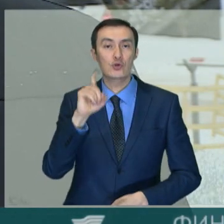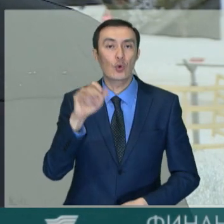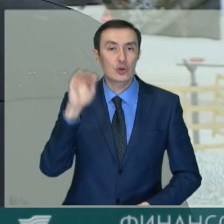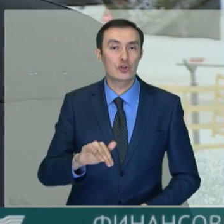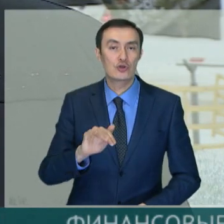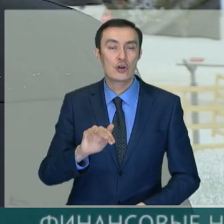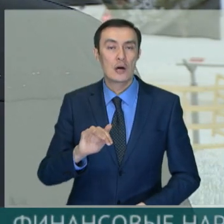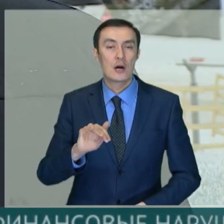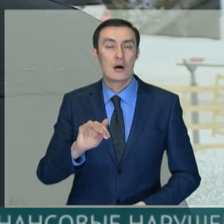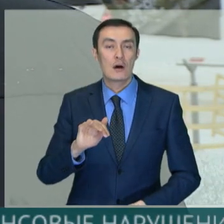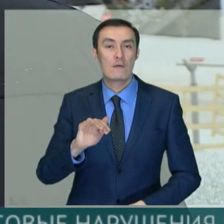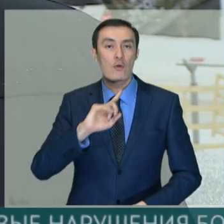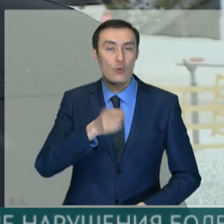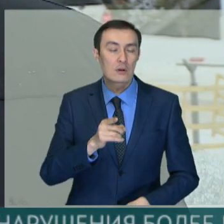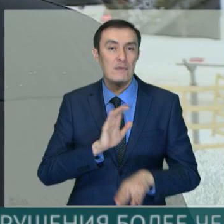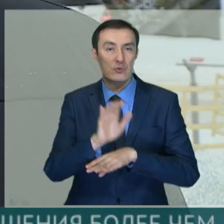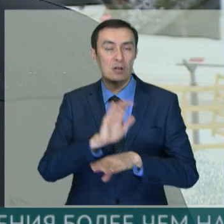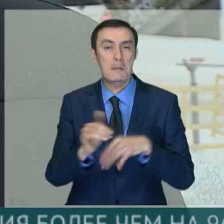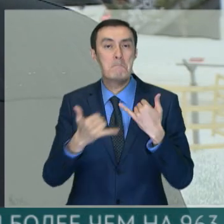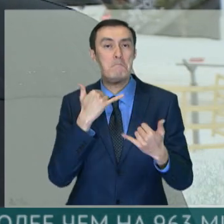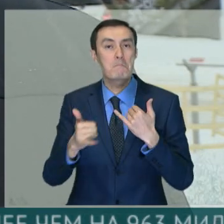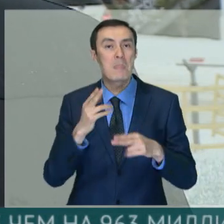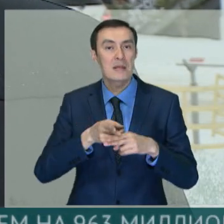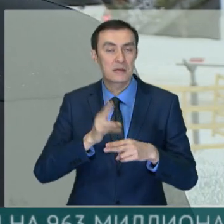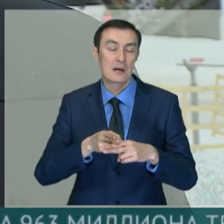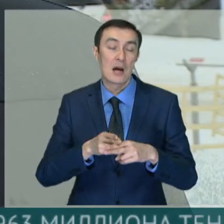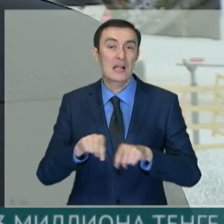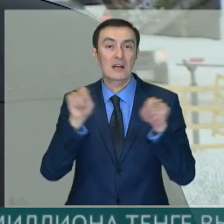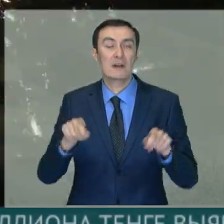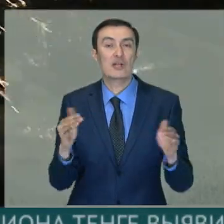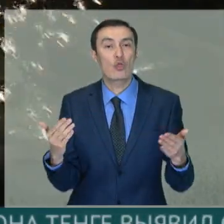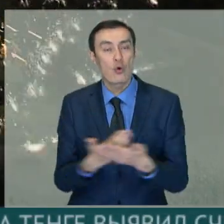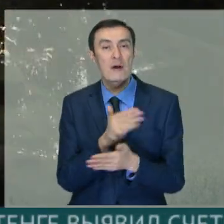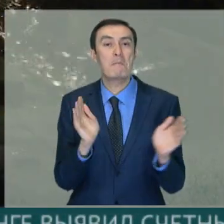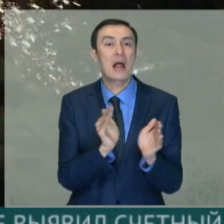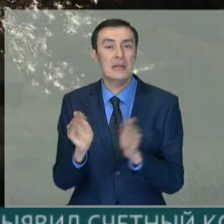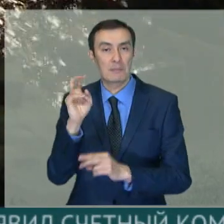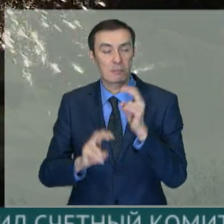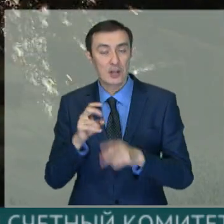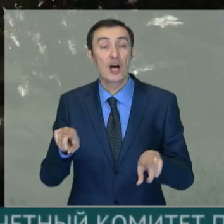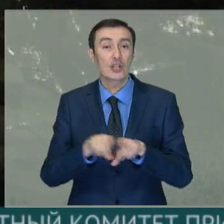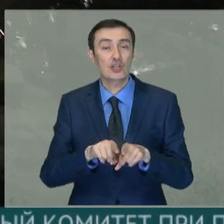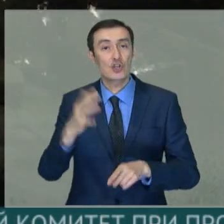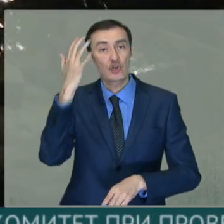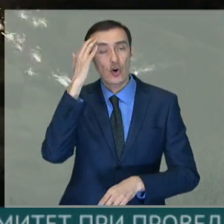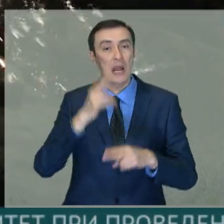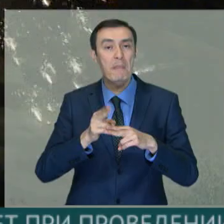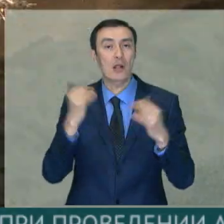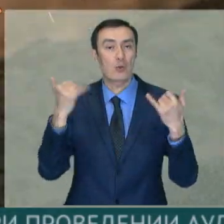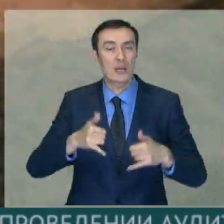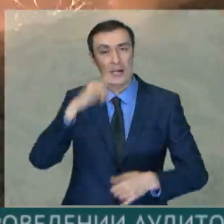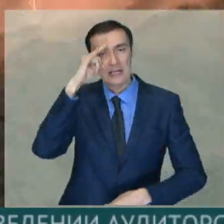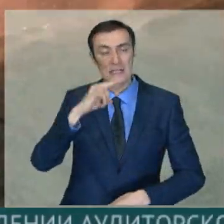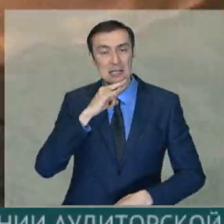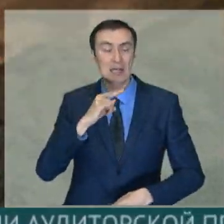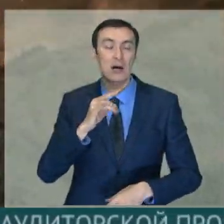увеличить производство меди. Кроме того, открываются новые небольшие предприятия. Не отстает и черная металлургия. В прошлом году